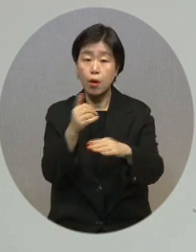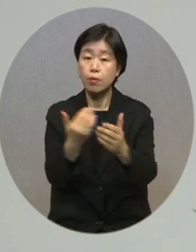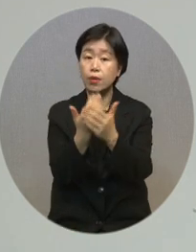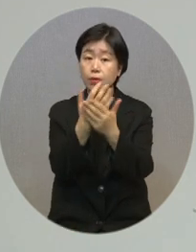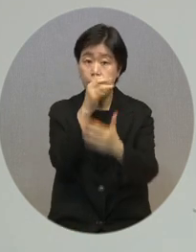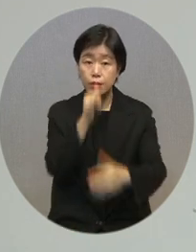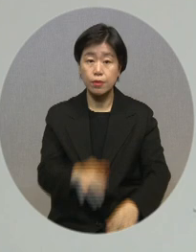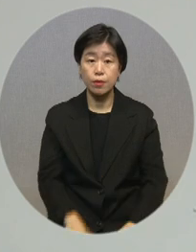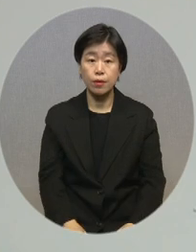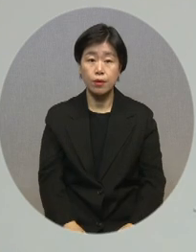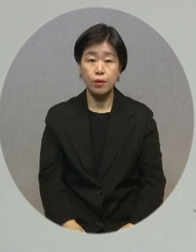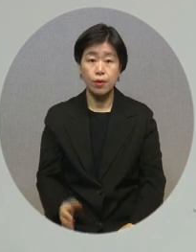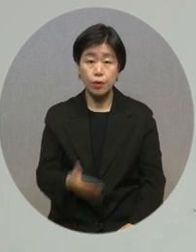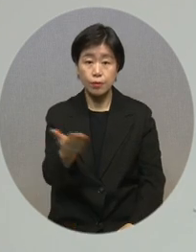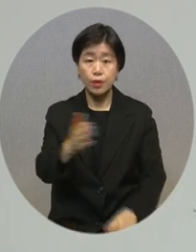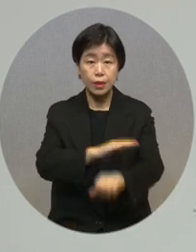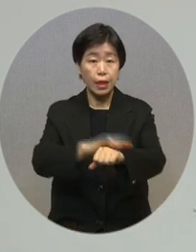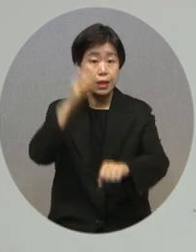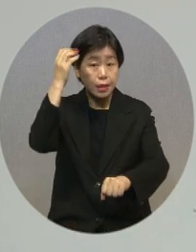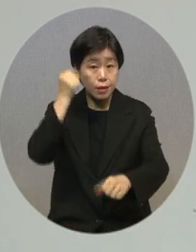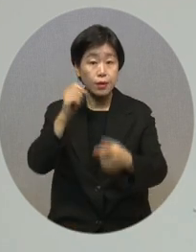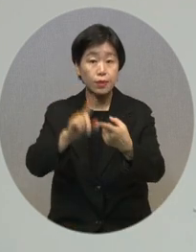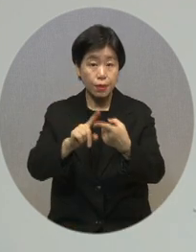여러분들 잘 기억하시는 대로